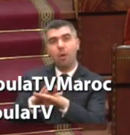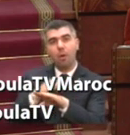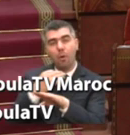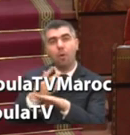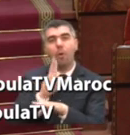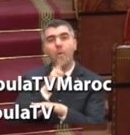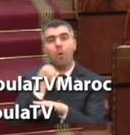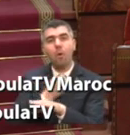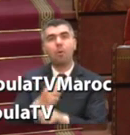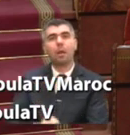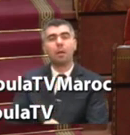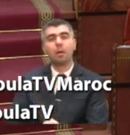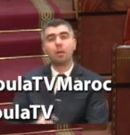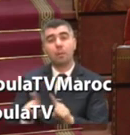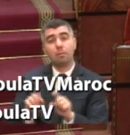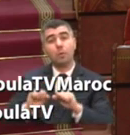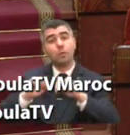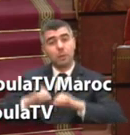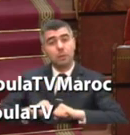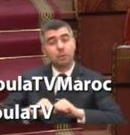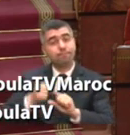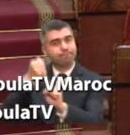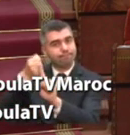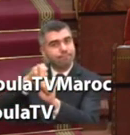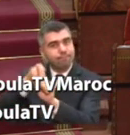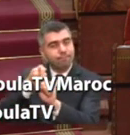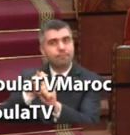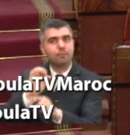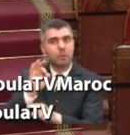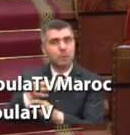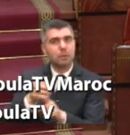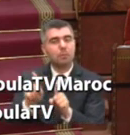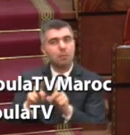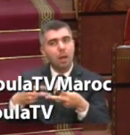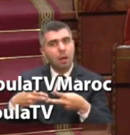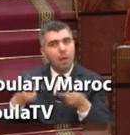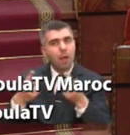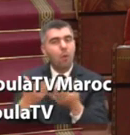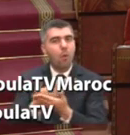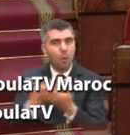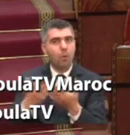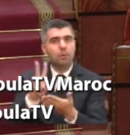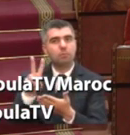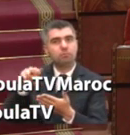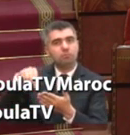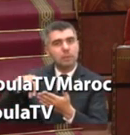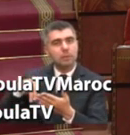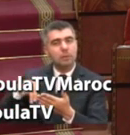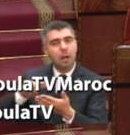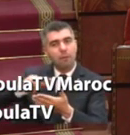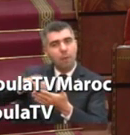الحكومة إلى أنه ينبغي بذل المزيد من الجهد لحسن تنفيذ التوصيات الأممية في المجال